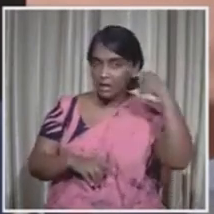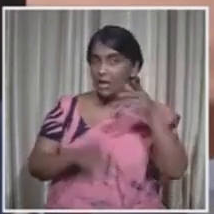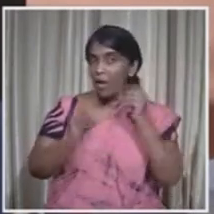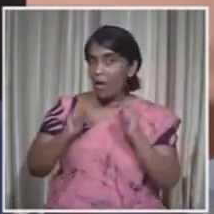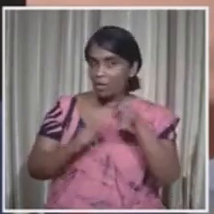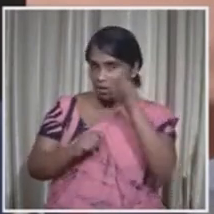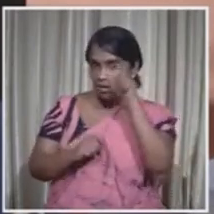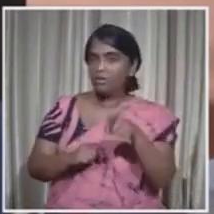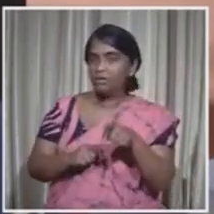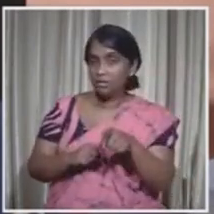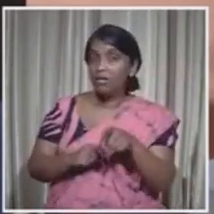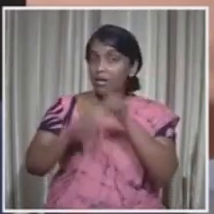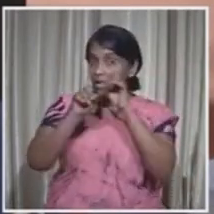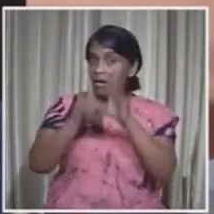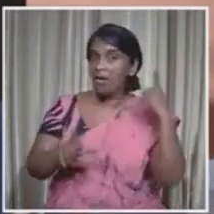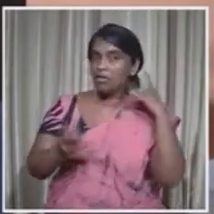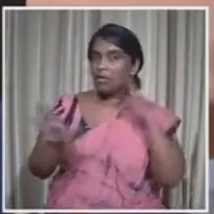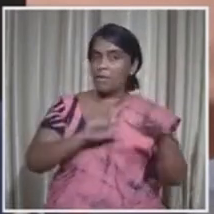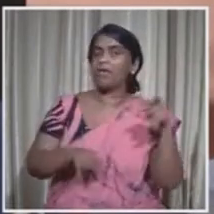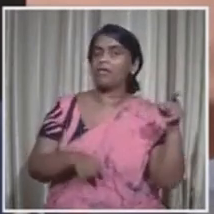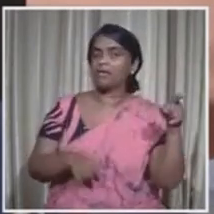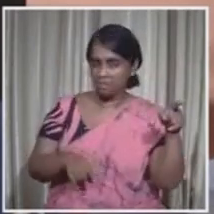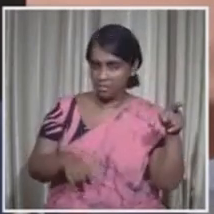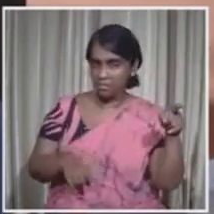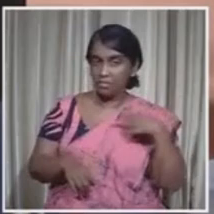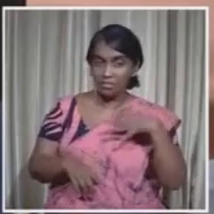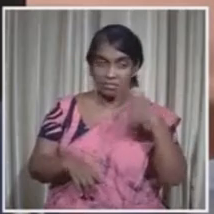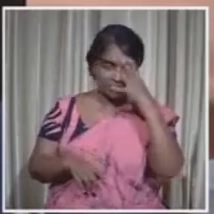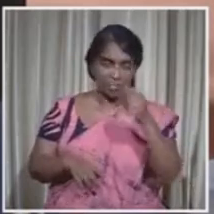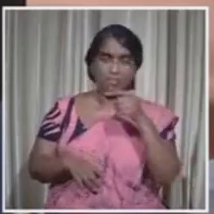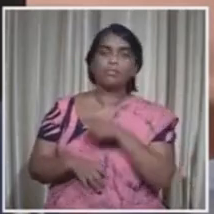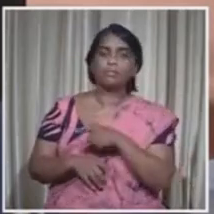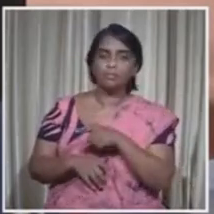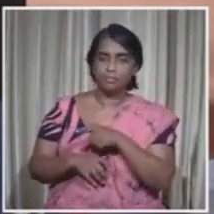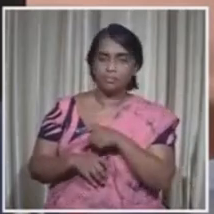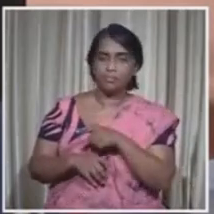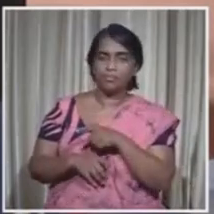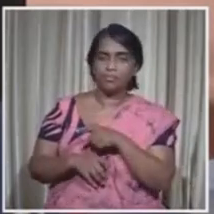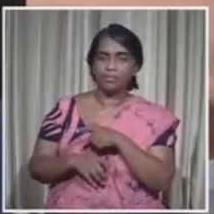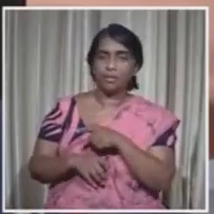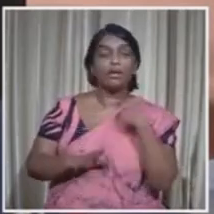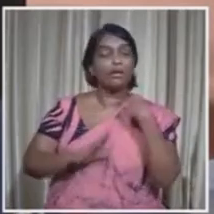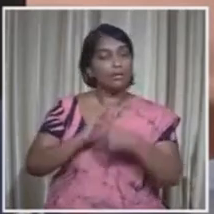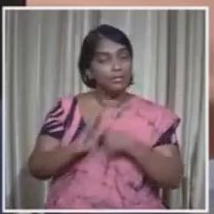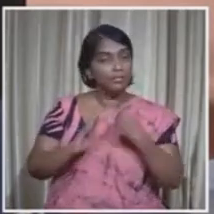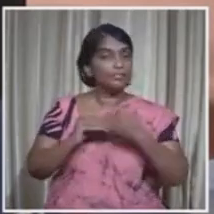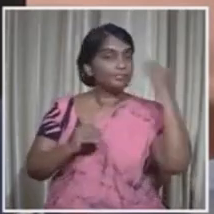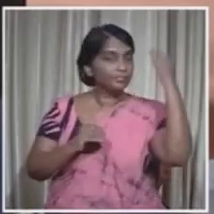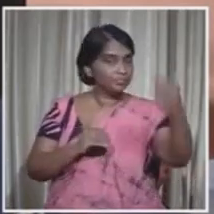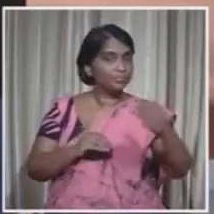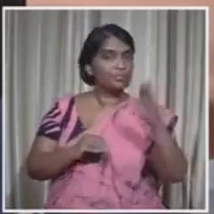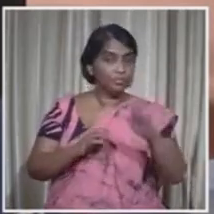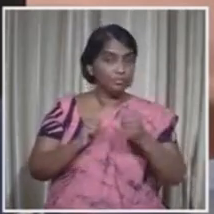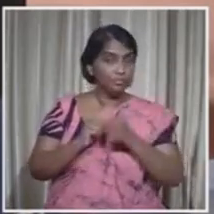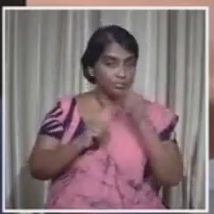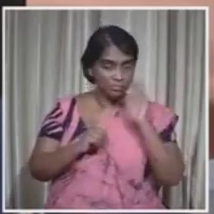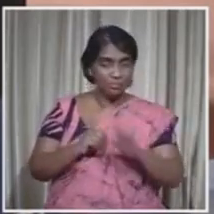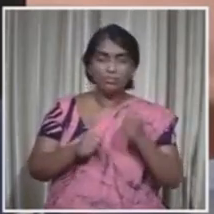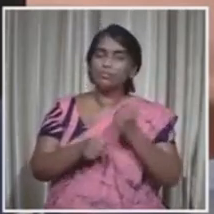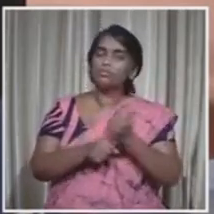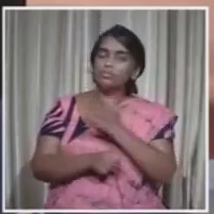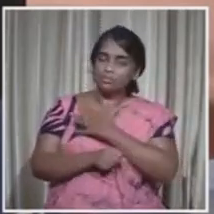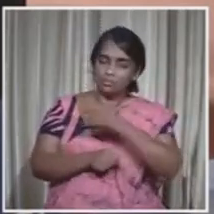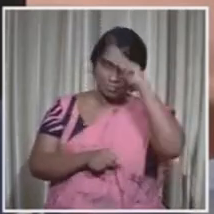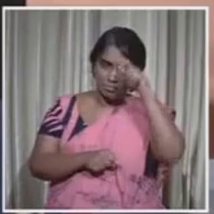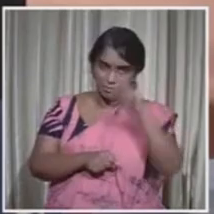කියලා. ඔන්න ඔක තමයි මිලිටරි කියන්නේ. ඒක නිසා මතක තියාගන්න මේ රටේ ඉදිරි අනාගතයක් යනවා නම් ගෝඨාභය